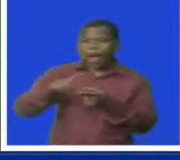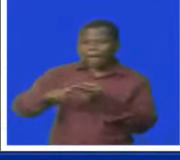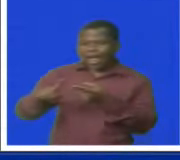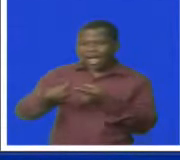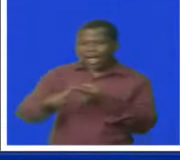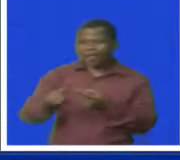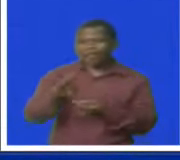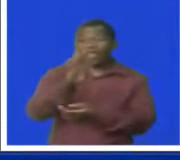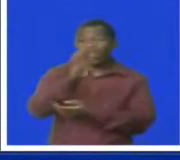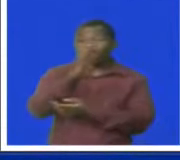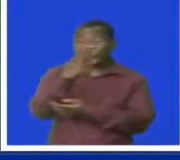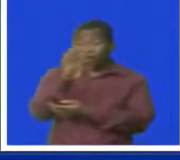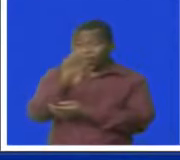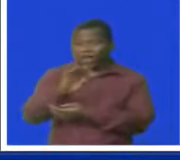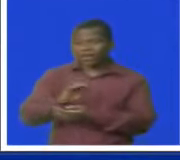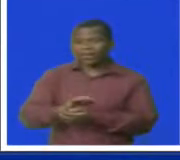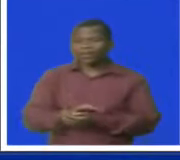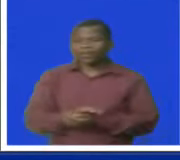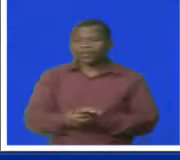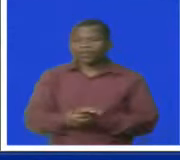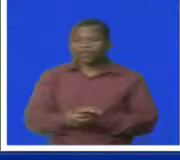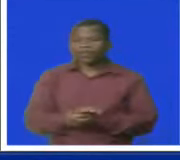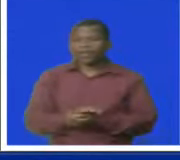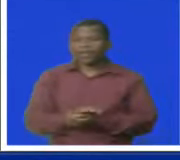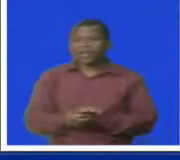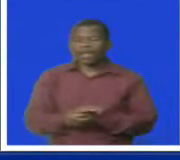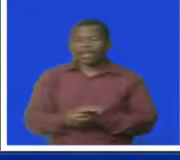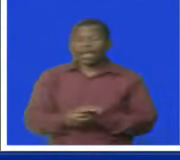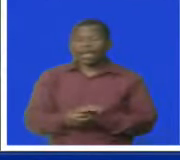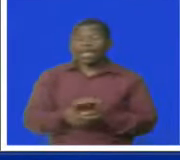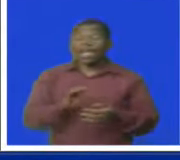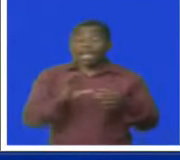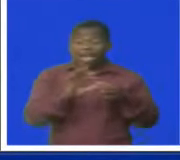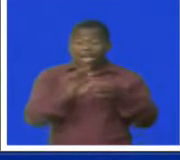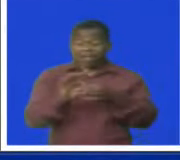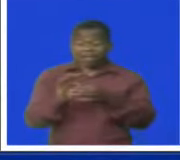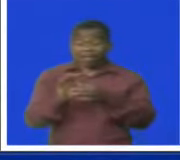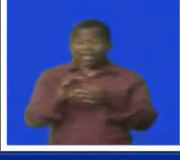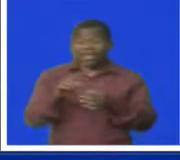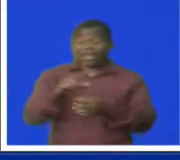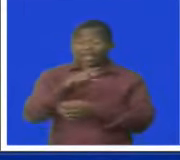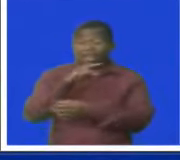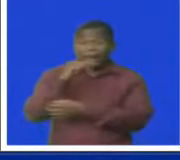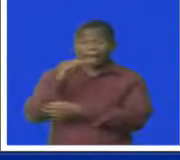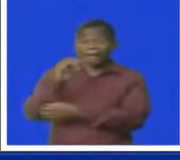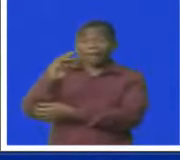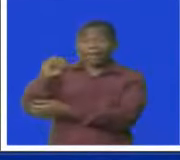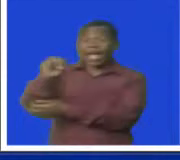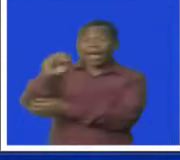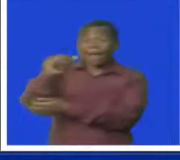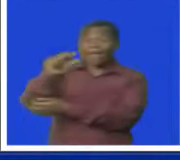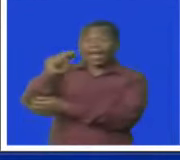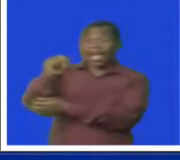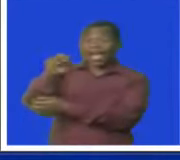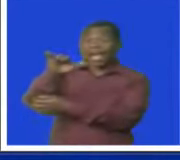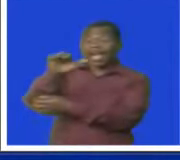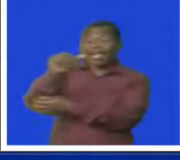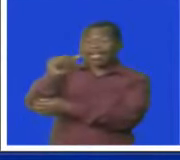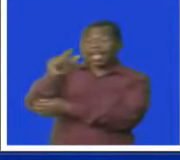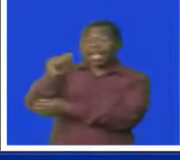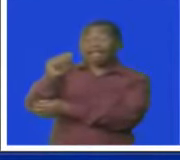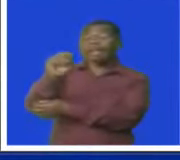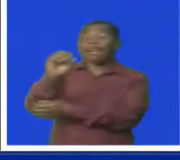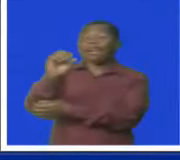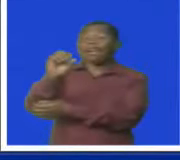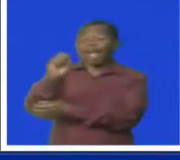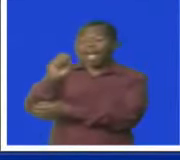nakunna lomnyaka enkampani emanyathenhle holdings iphindzeke yayiphakamisa lenzebe lesekwesine ngekulandzelana. Kapteni walelicembu